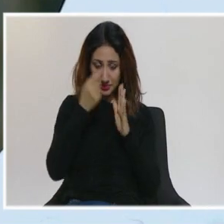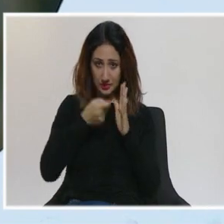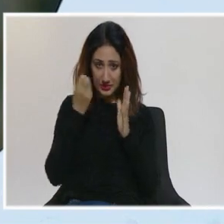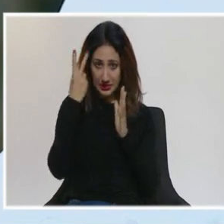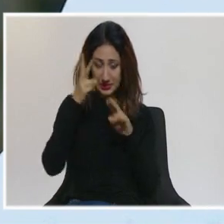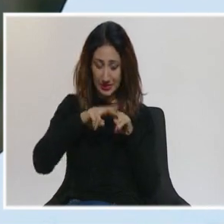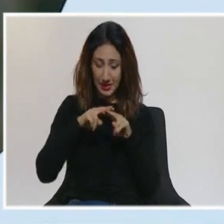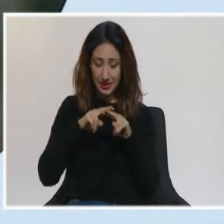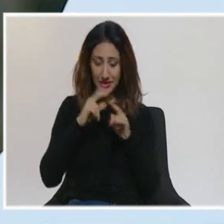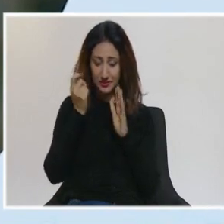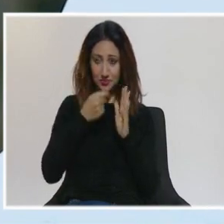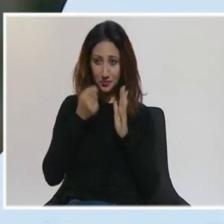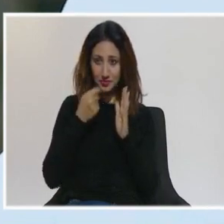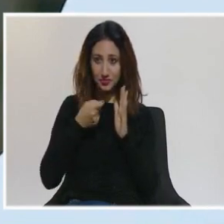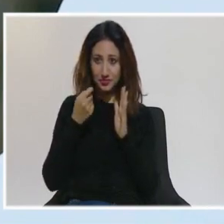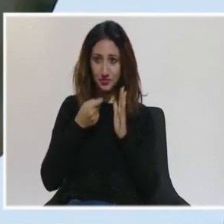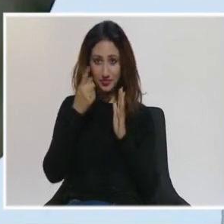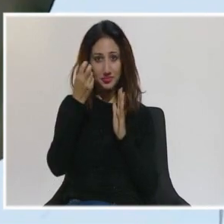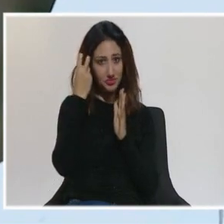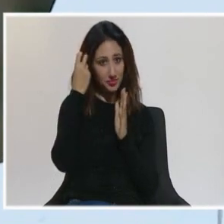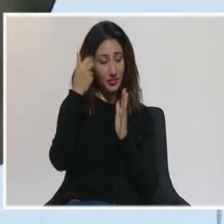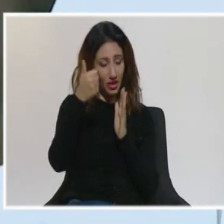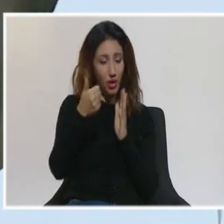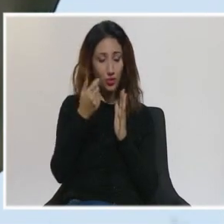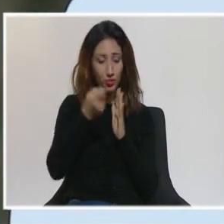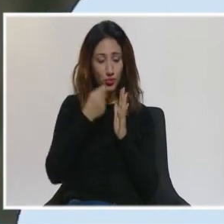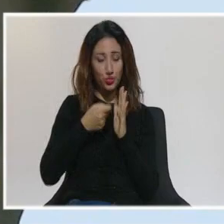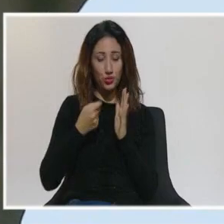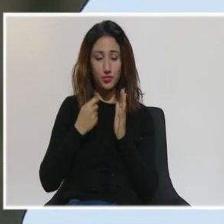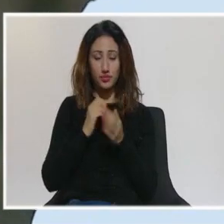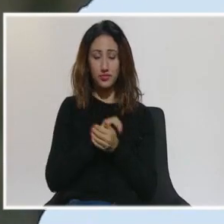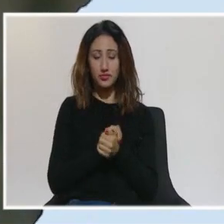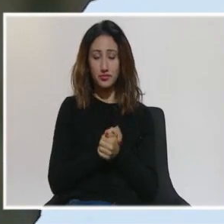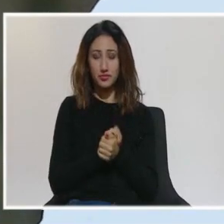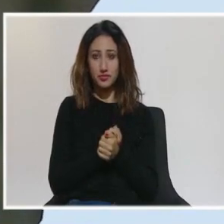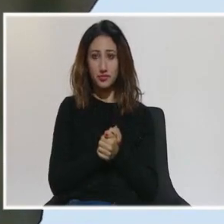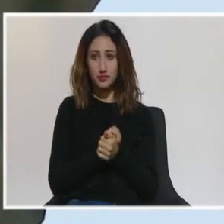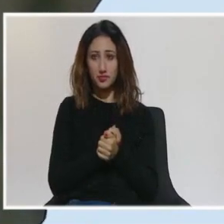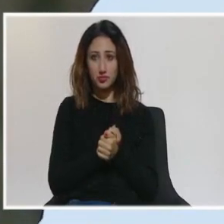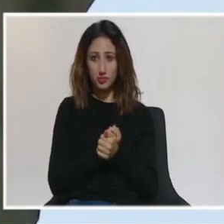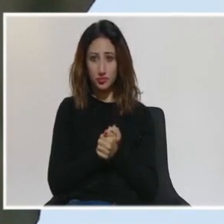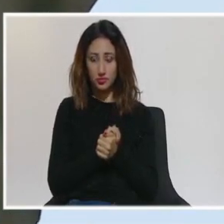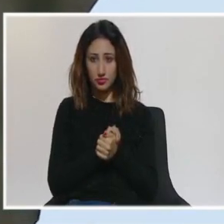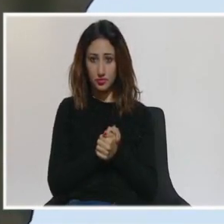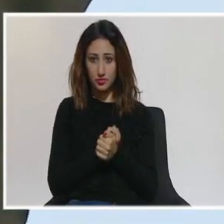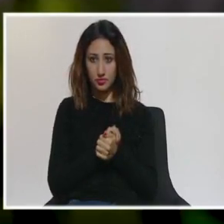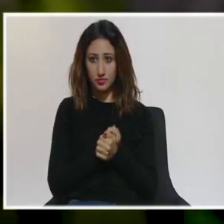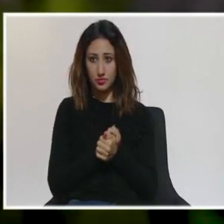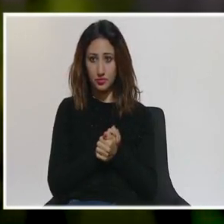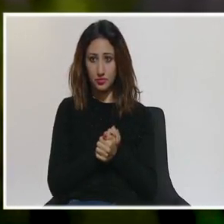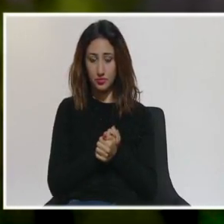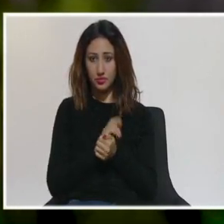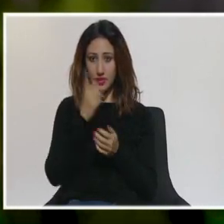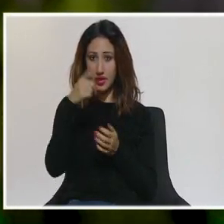طبعا، انت شاعر عظيم. والله عمري ما حسيت. انا وكان احمد فؤاد نجم يقعد يقول لي لا انت